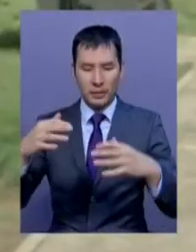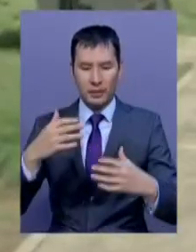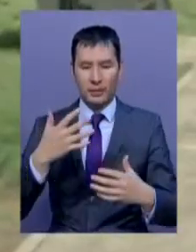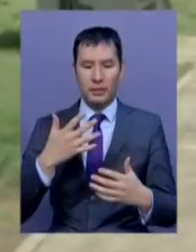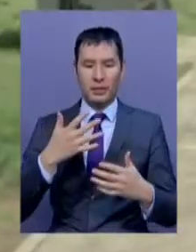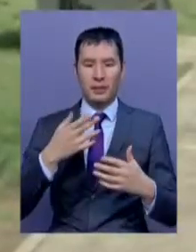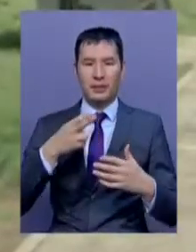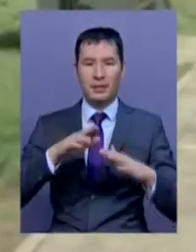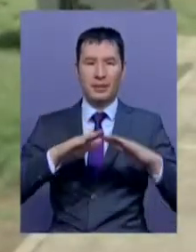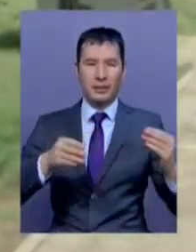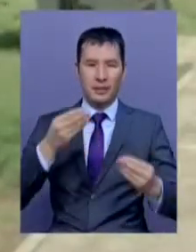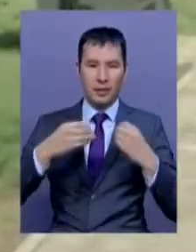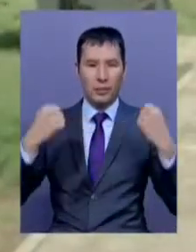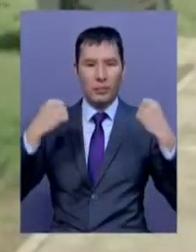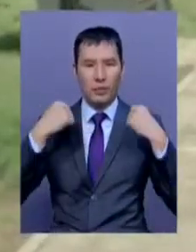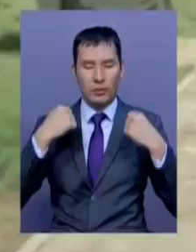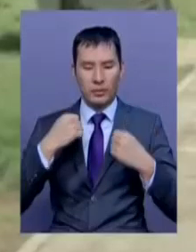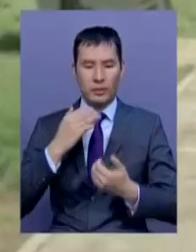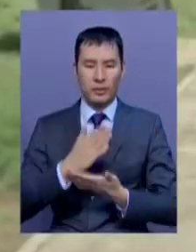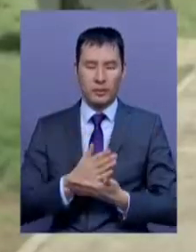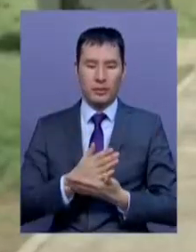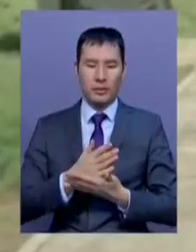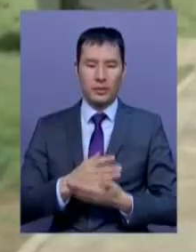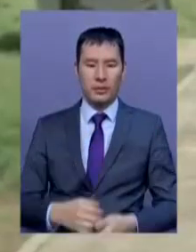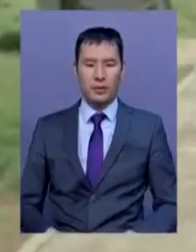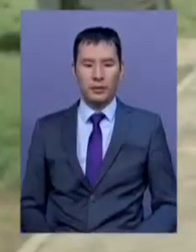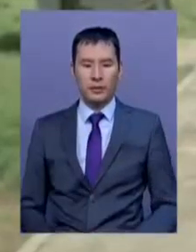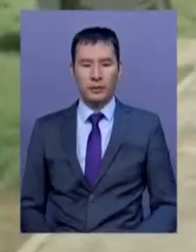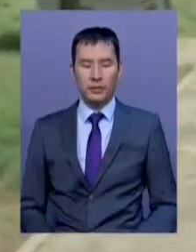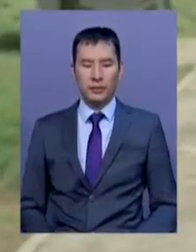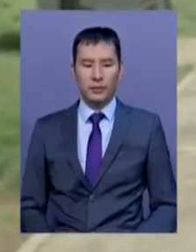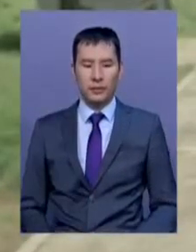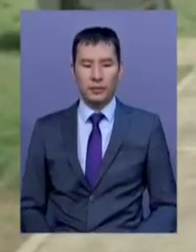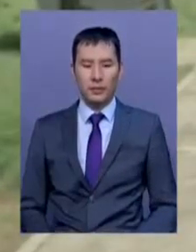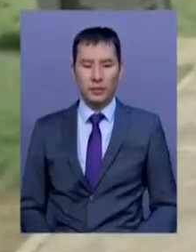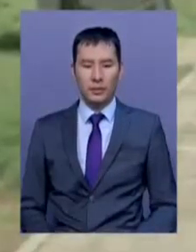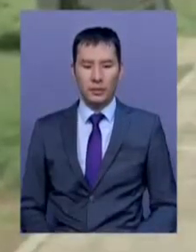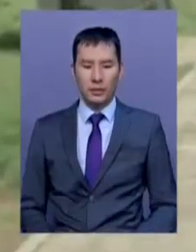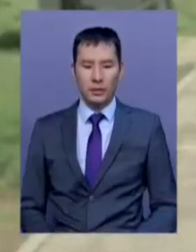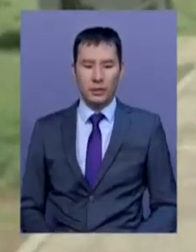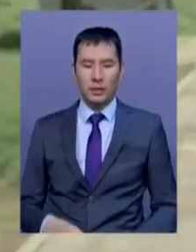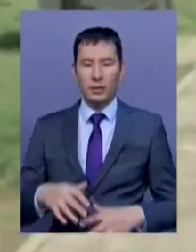детский игровой площадка қойдық, и варка болды. Осы жердегі халықтарға мына жағы